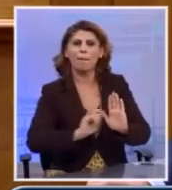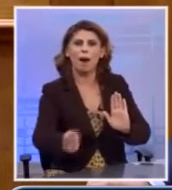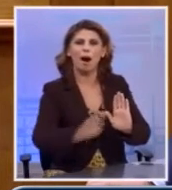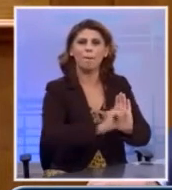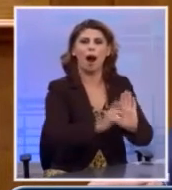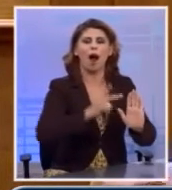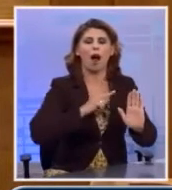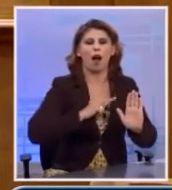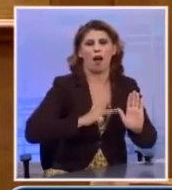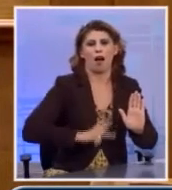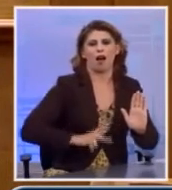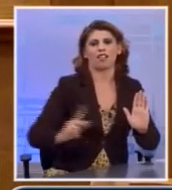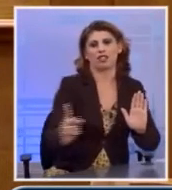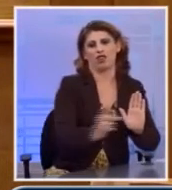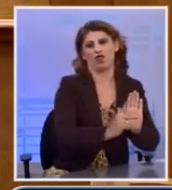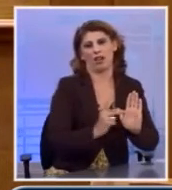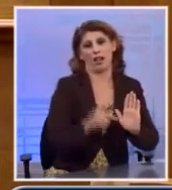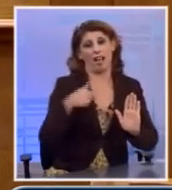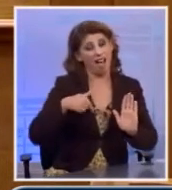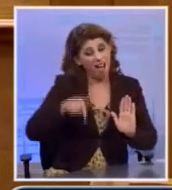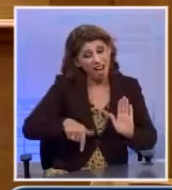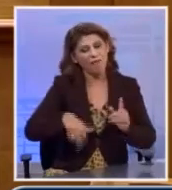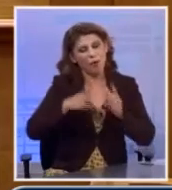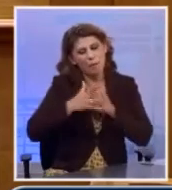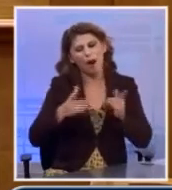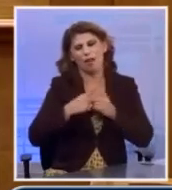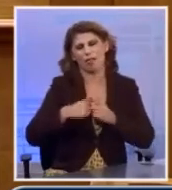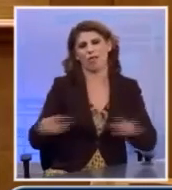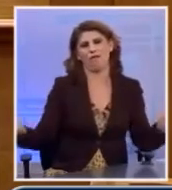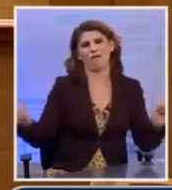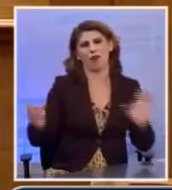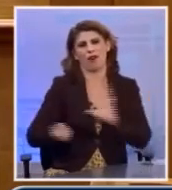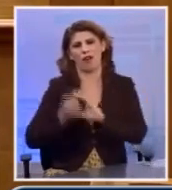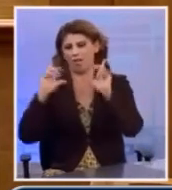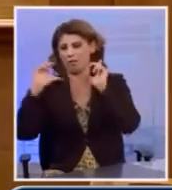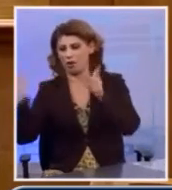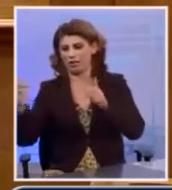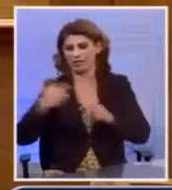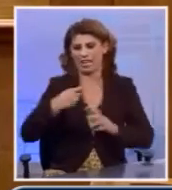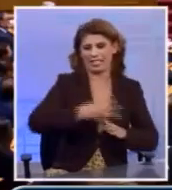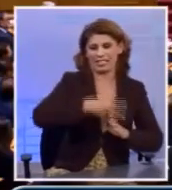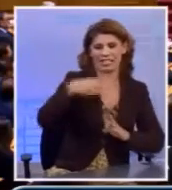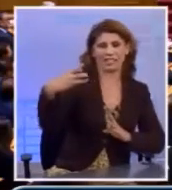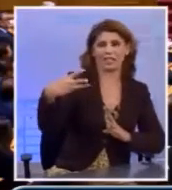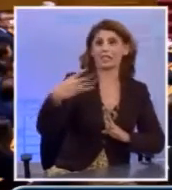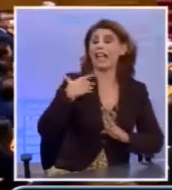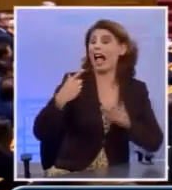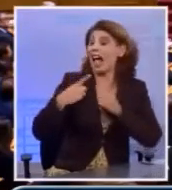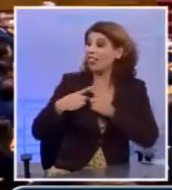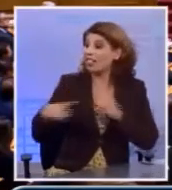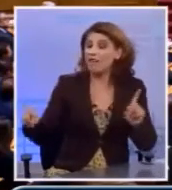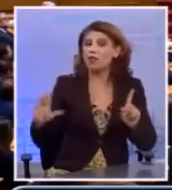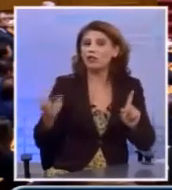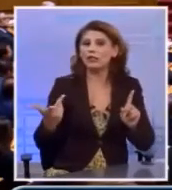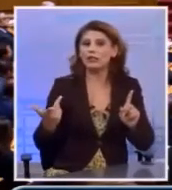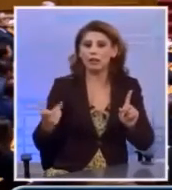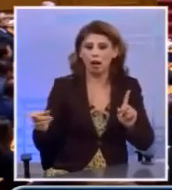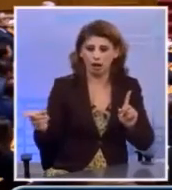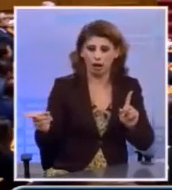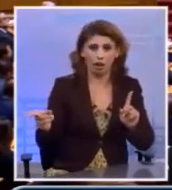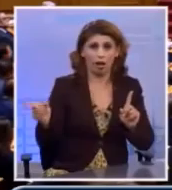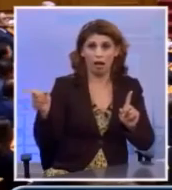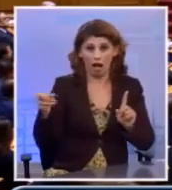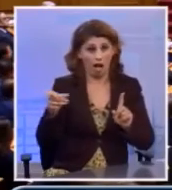και κύριοι βουλευτές, είναι ότι στους ίδιους ανθρώπους εσείς χαρίζατε δάνεια με αέρα και τους